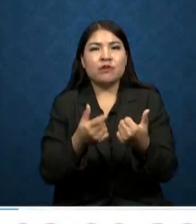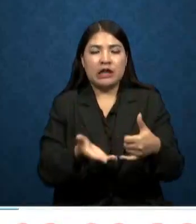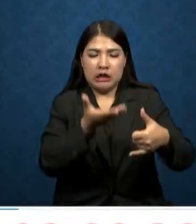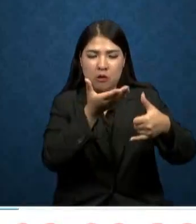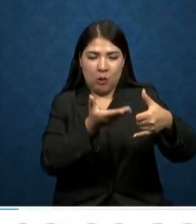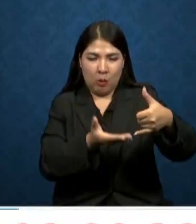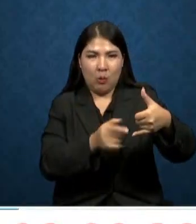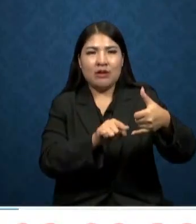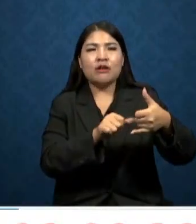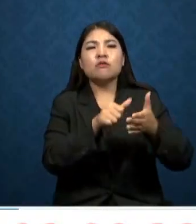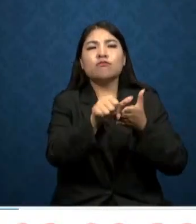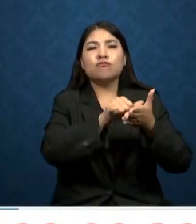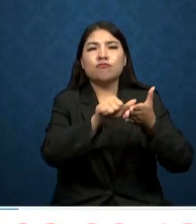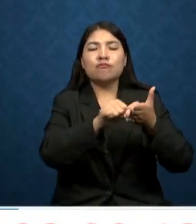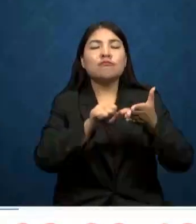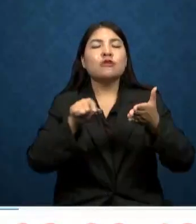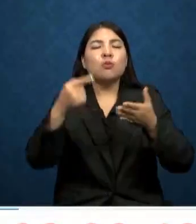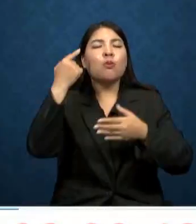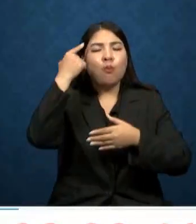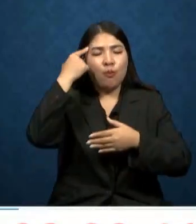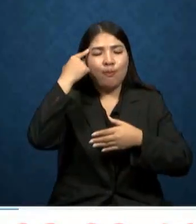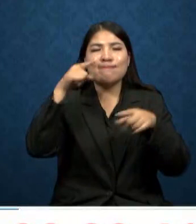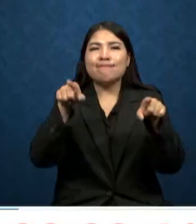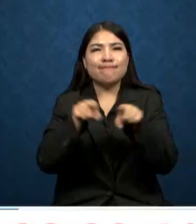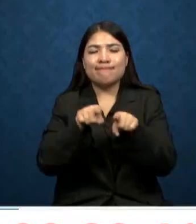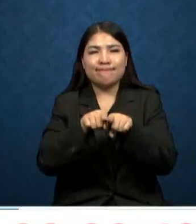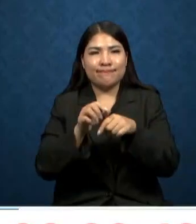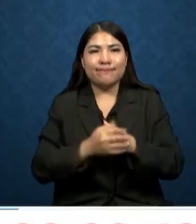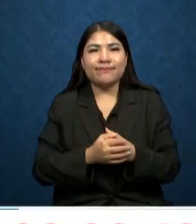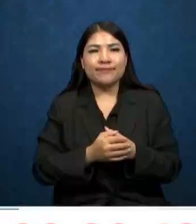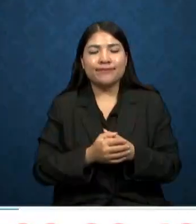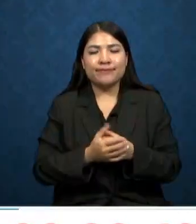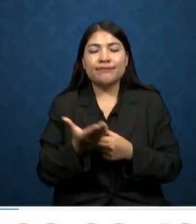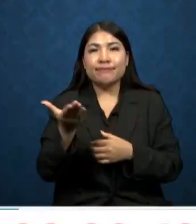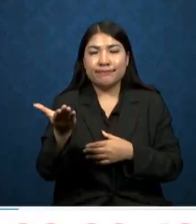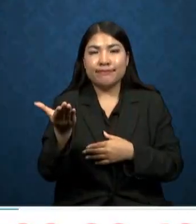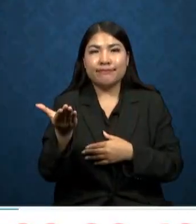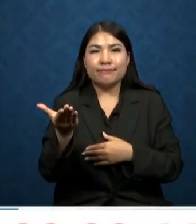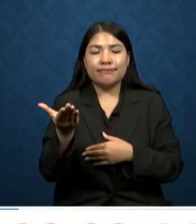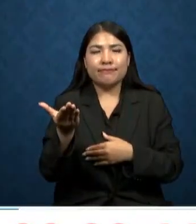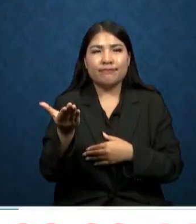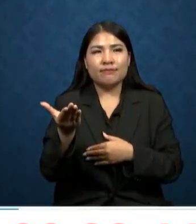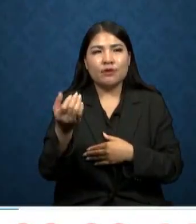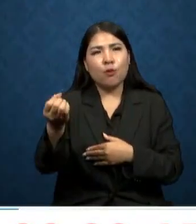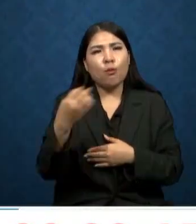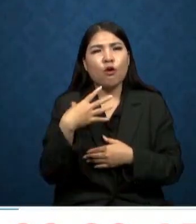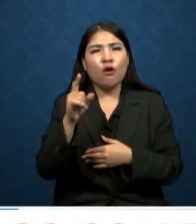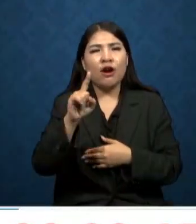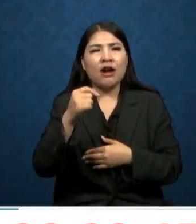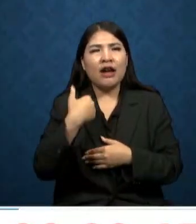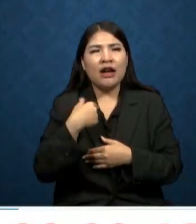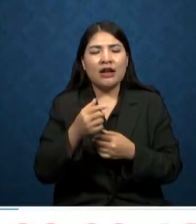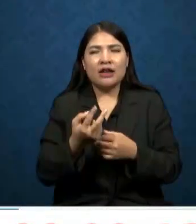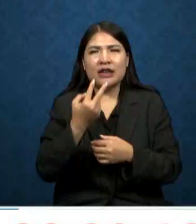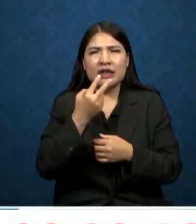นะซึ่งซึผมก็เห็นด้วยแล้วก็ท่านได้กล่าวถึงว่าไอ้เสาเสาไฟ้า